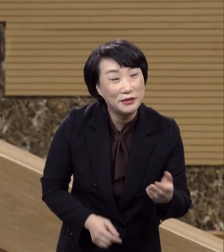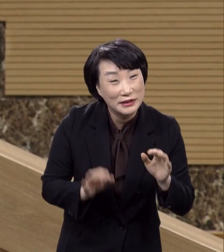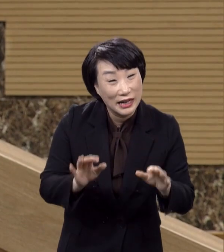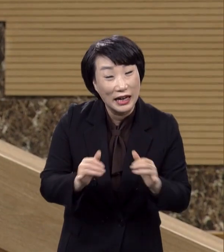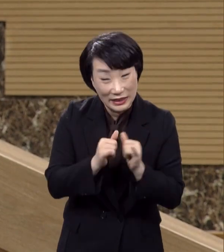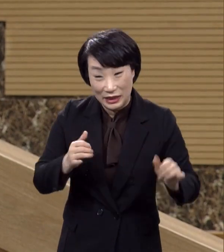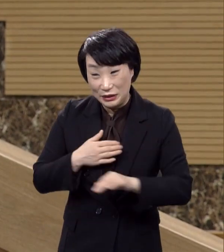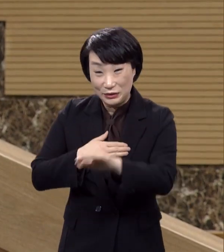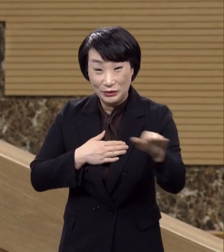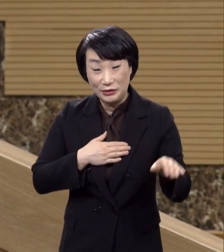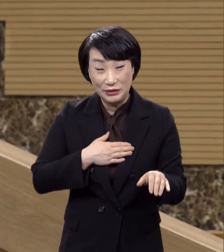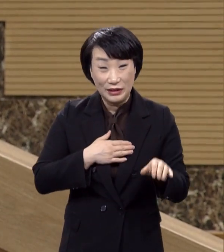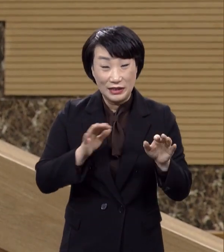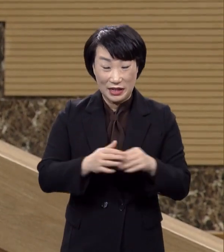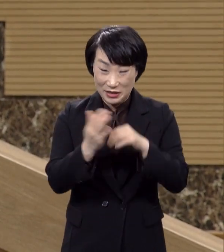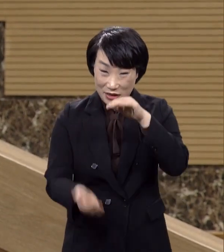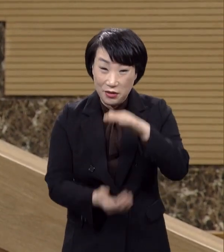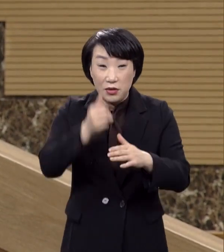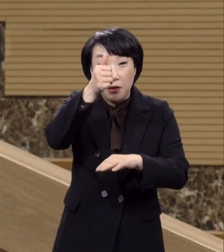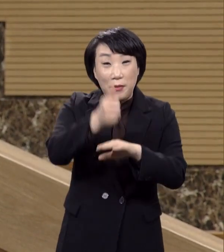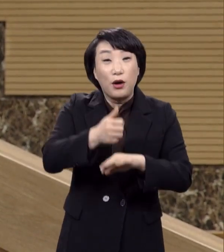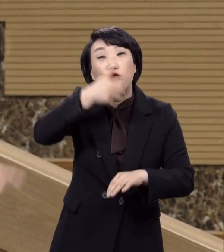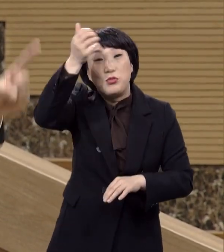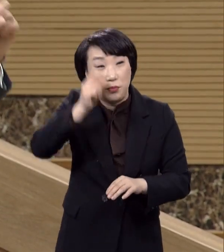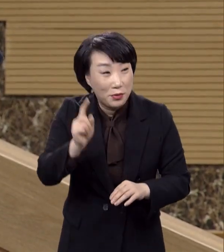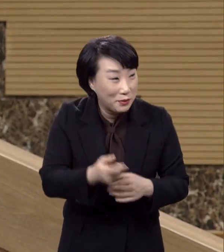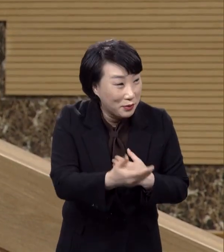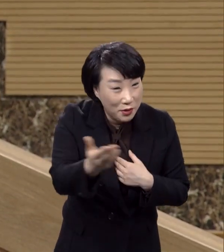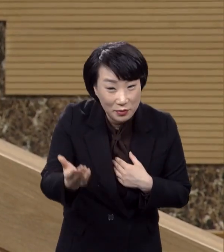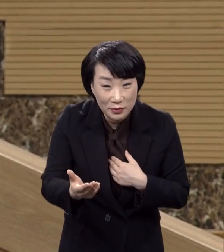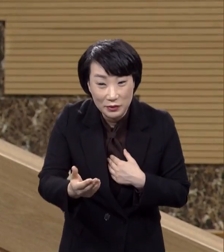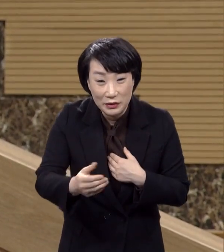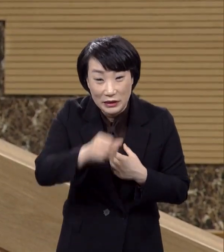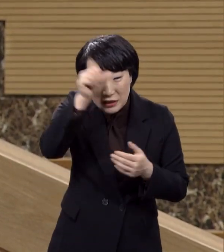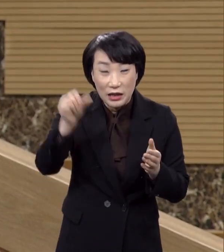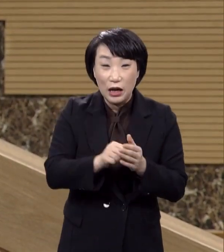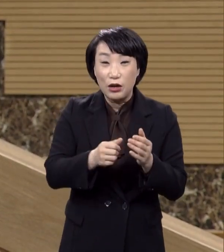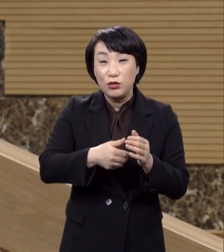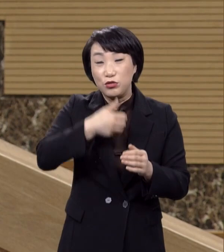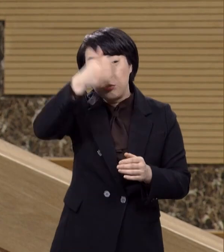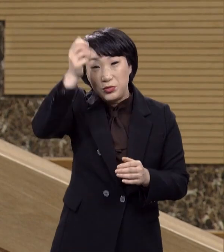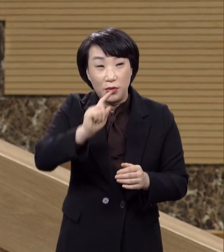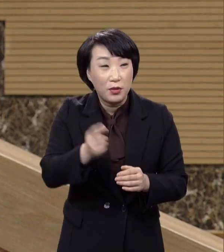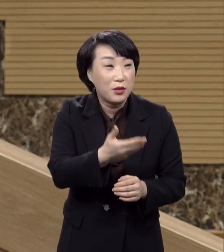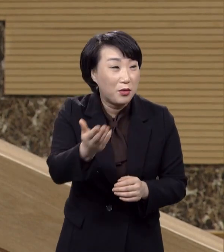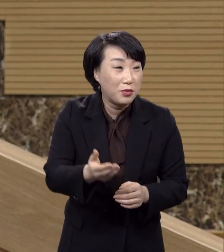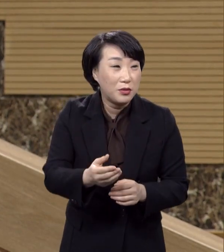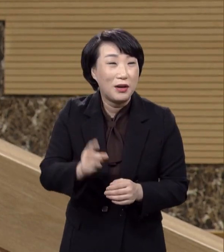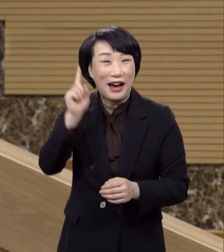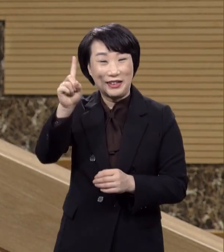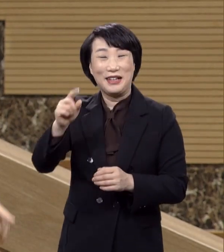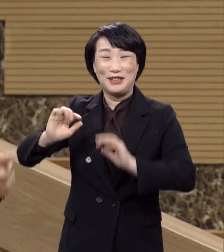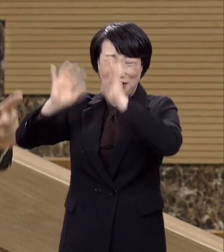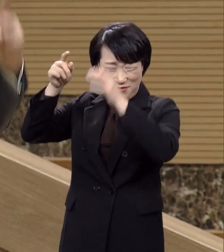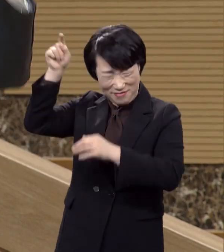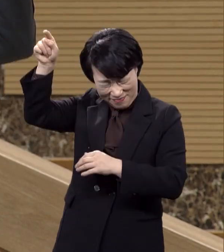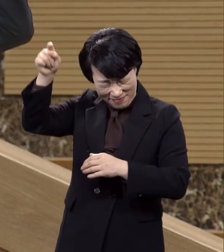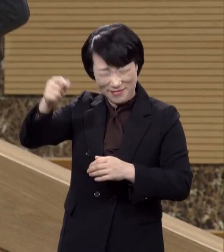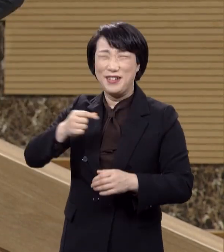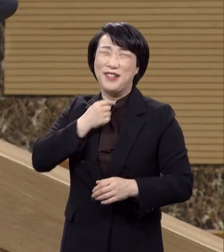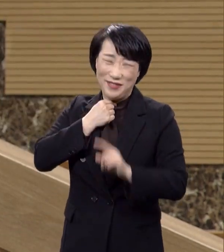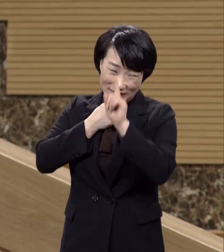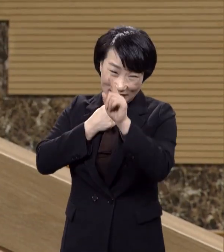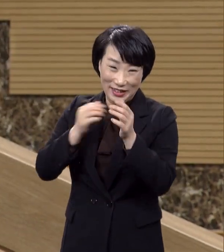우리 인생의 최고의 마지막 꿈이 뭡니까? 인생의 꿈은 오직 천국이라는 소망이요,